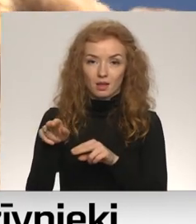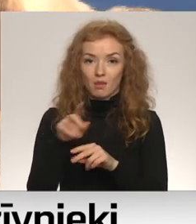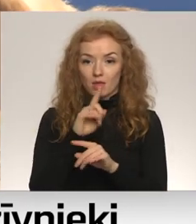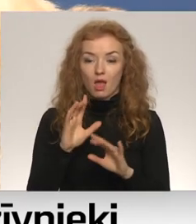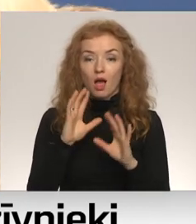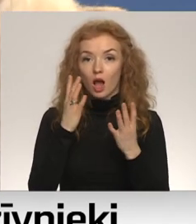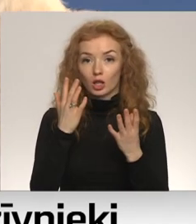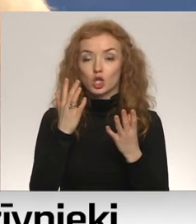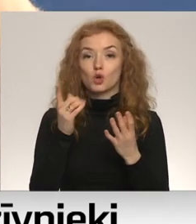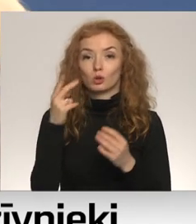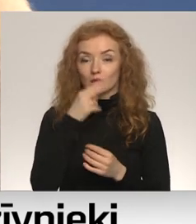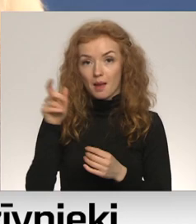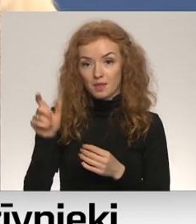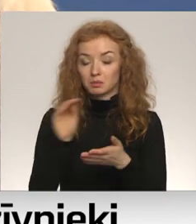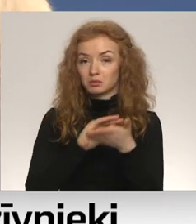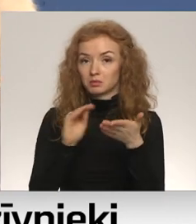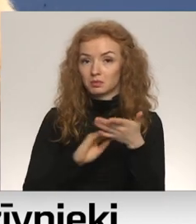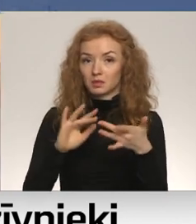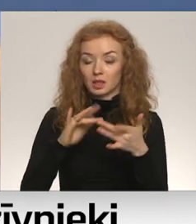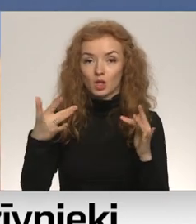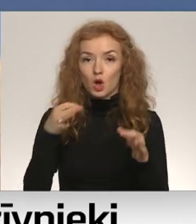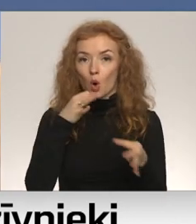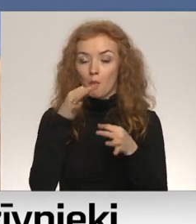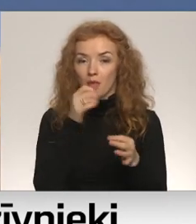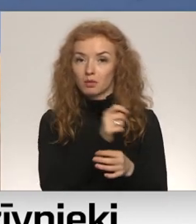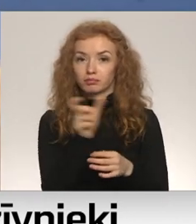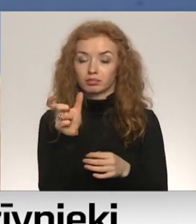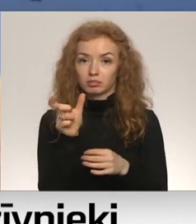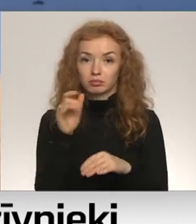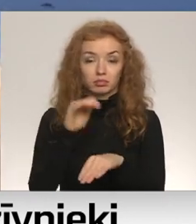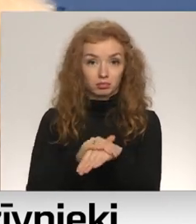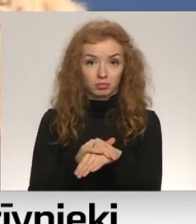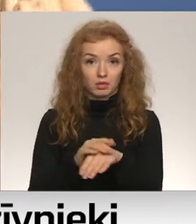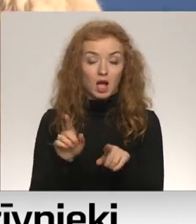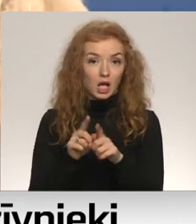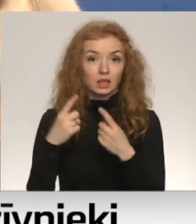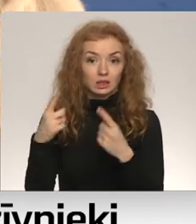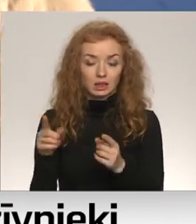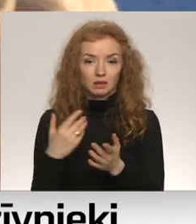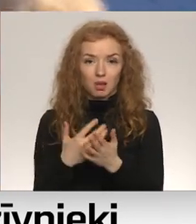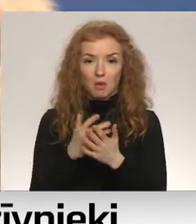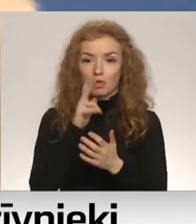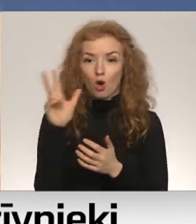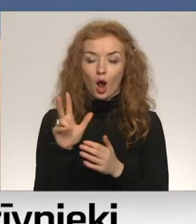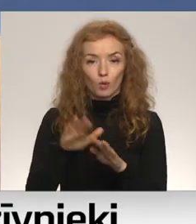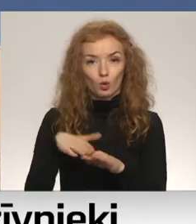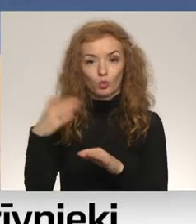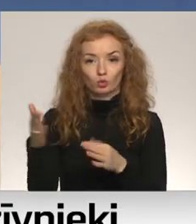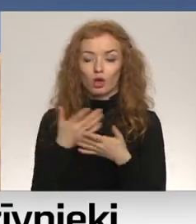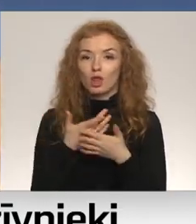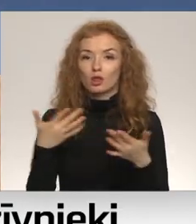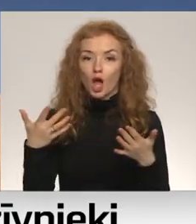Ieva Jātniece aprakstīja sociālajos tīklos. Komentāros pie ieraksta atklājies arī citi, piemēram, Daugavpils pusē,